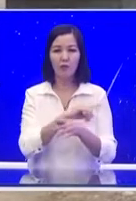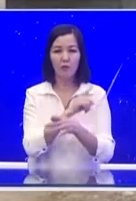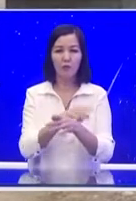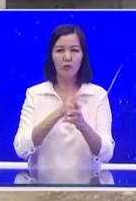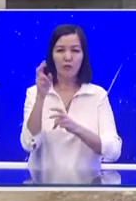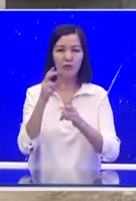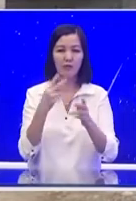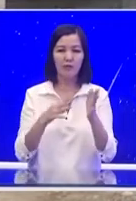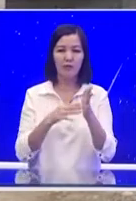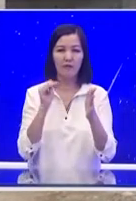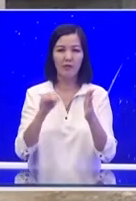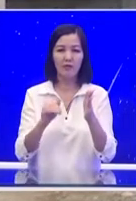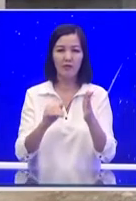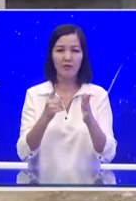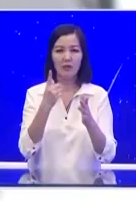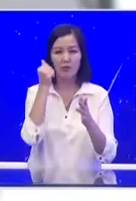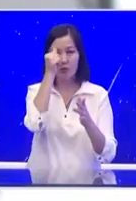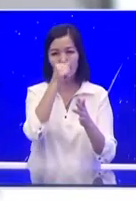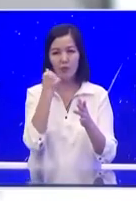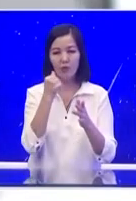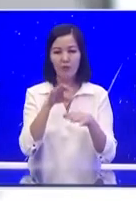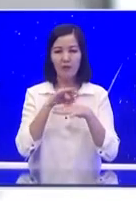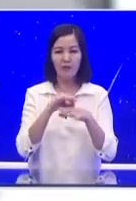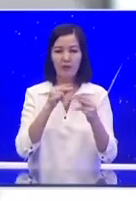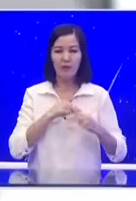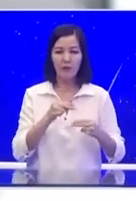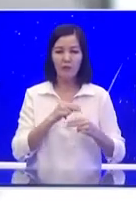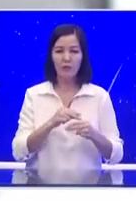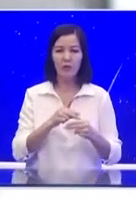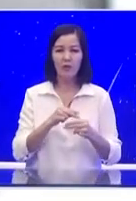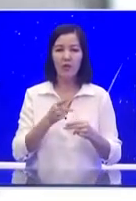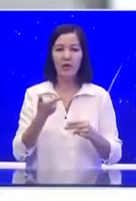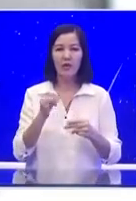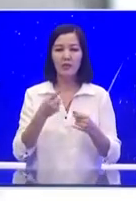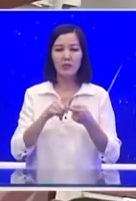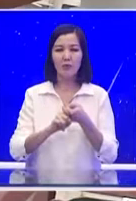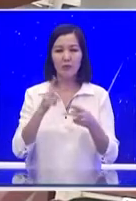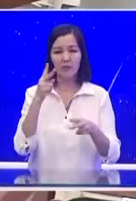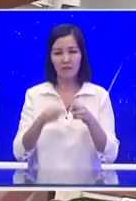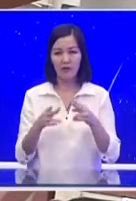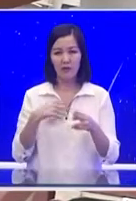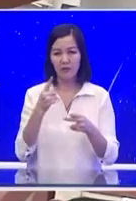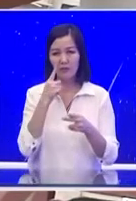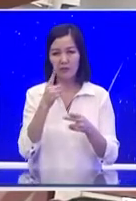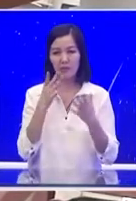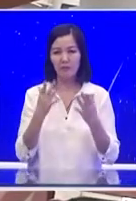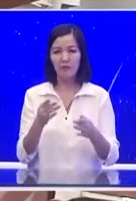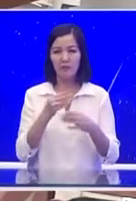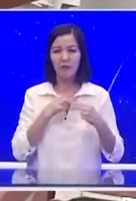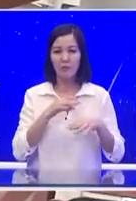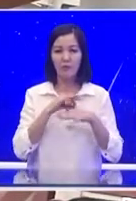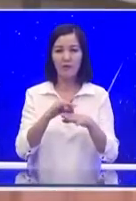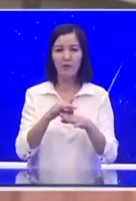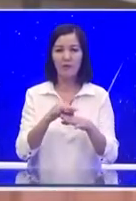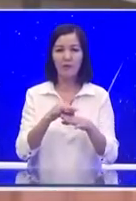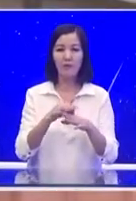предприятия – 29 тысяч тонн мяса в год. Проведение работ по установке газа и водопровода завершены. В настоящее время здесь идут работы по